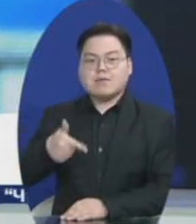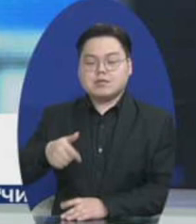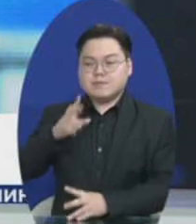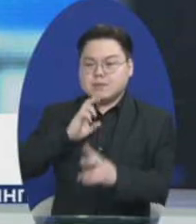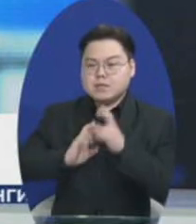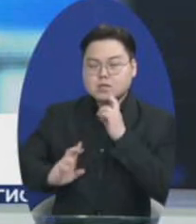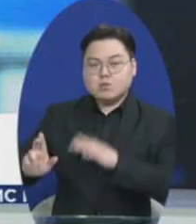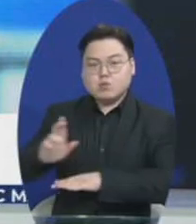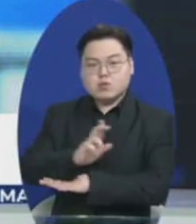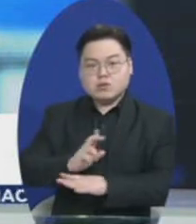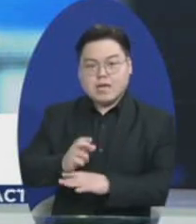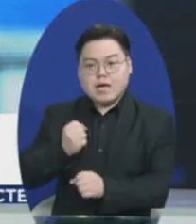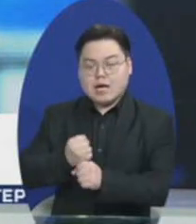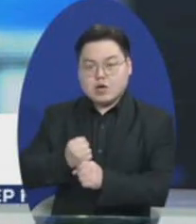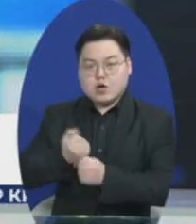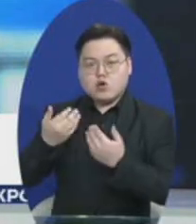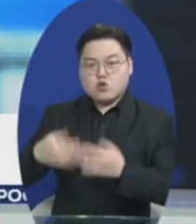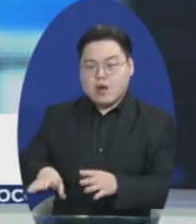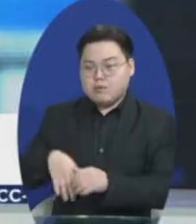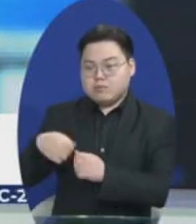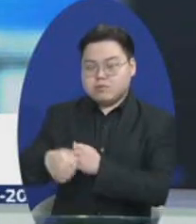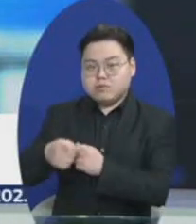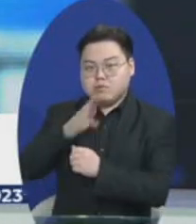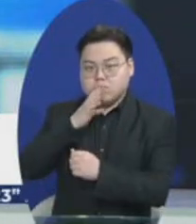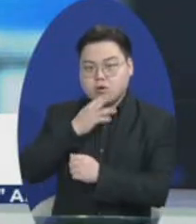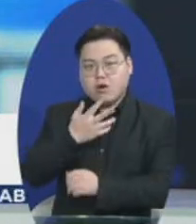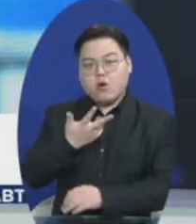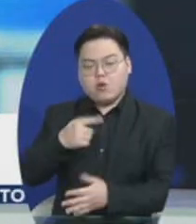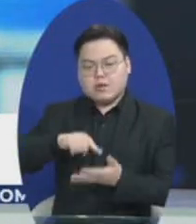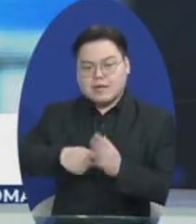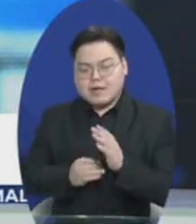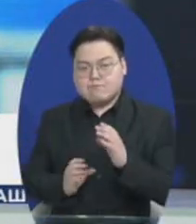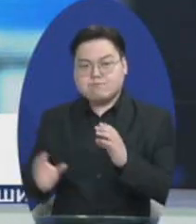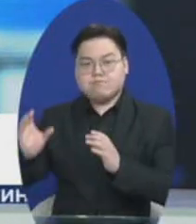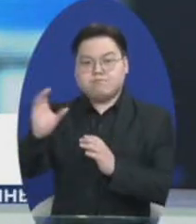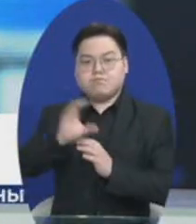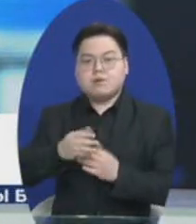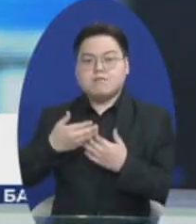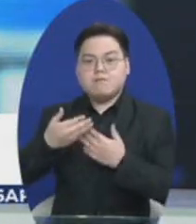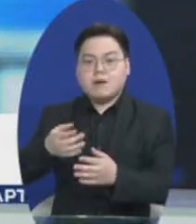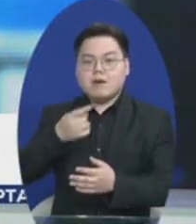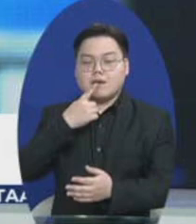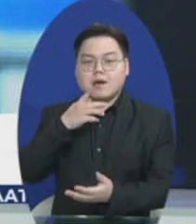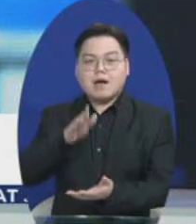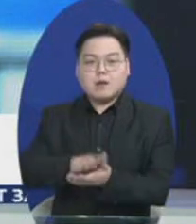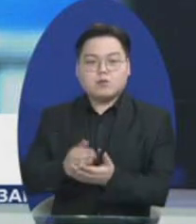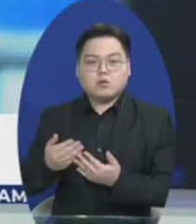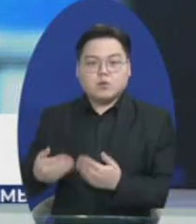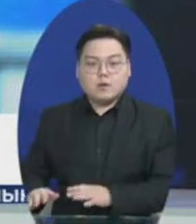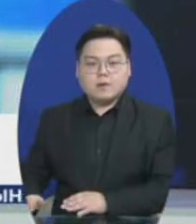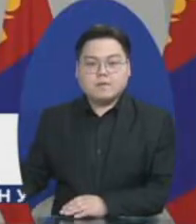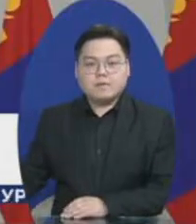бүсэд ажилласан томилолтын зардлыг ердийн үеийнхээс 3 дахин нэмэгдүүлж олгохоо онцоллоо.